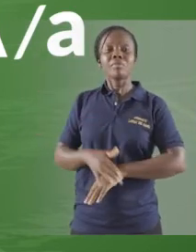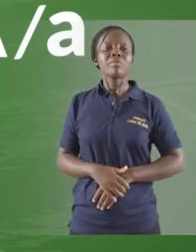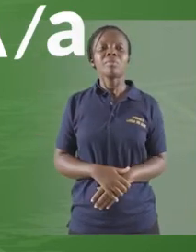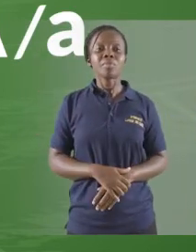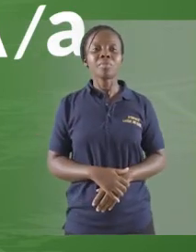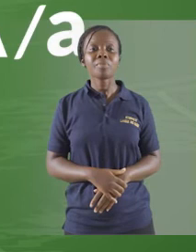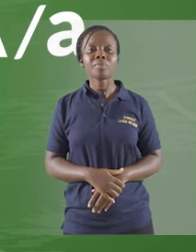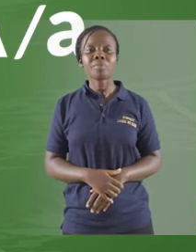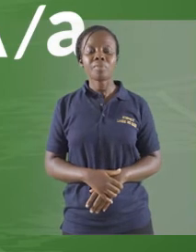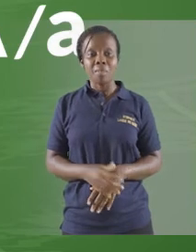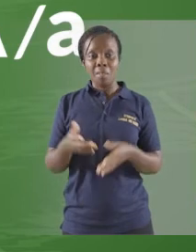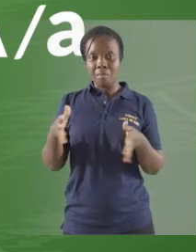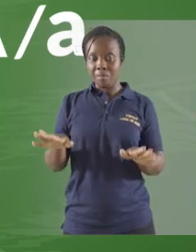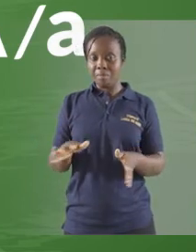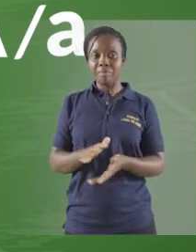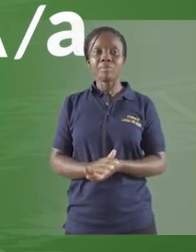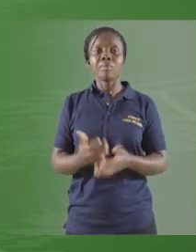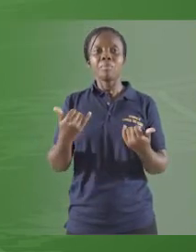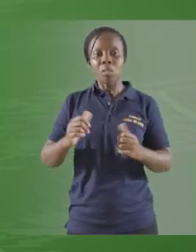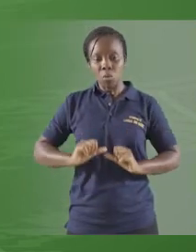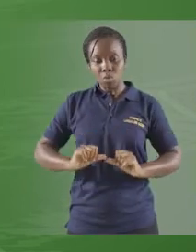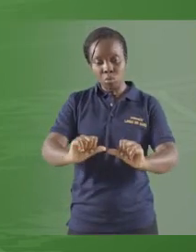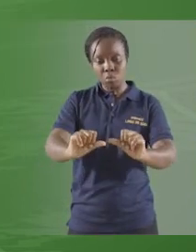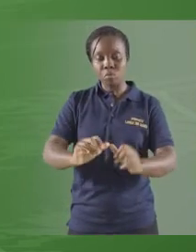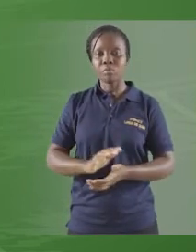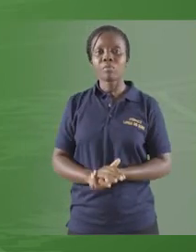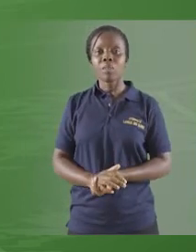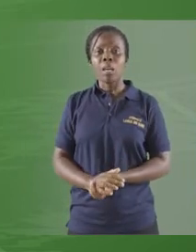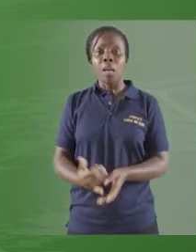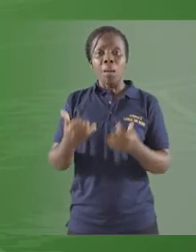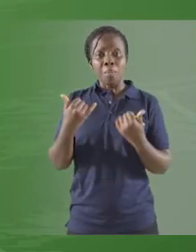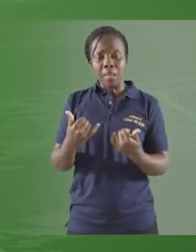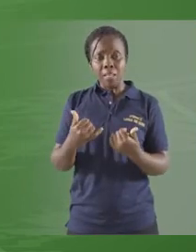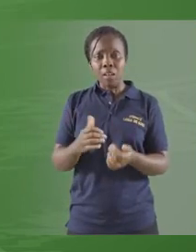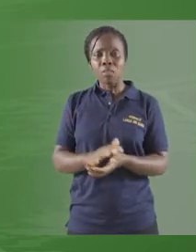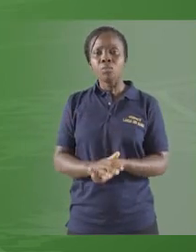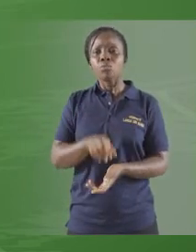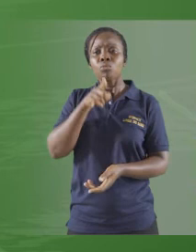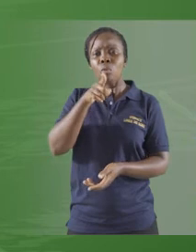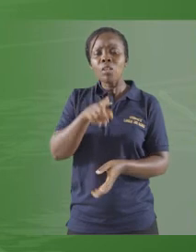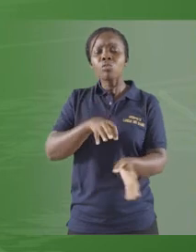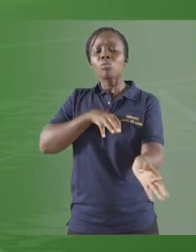L'étape suivante de notre démonstration, la liaison au sexe ou non.